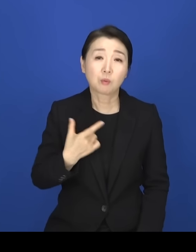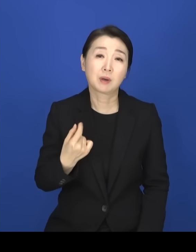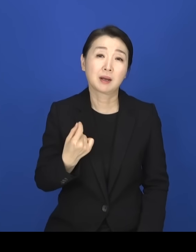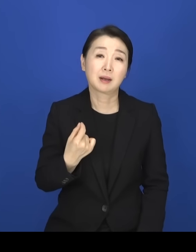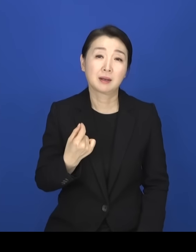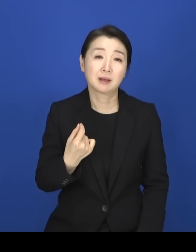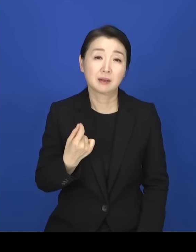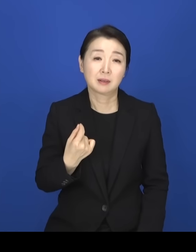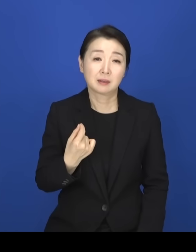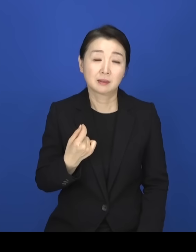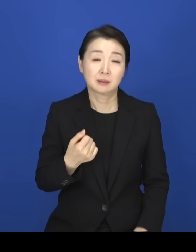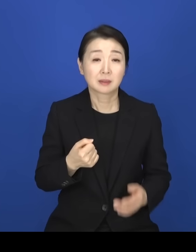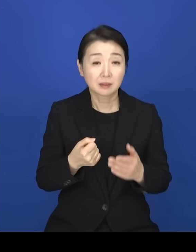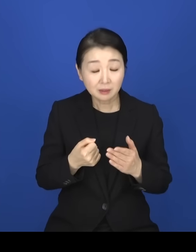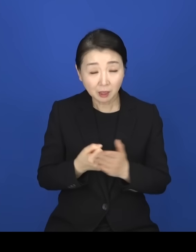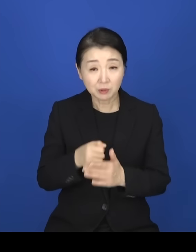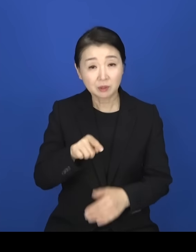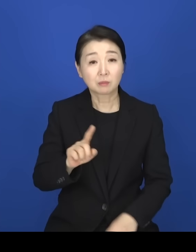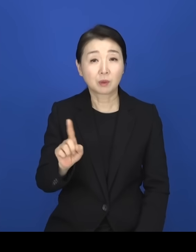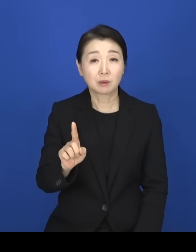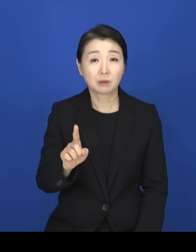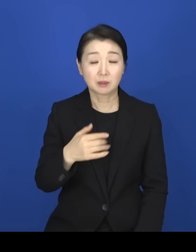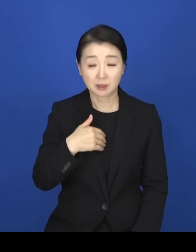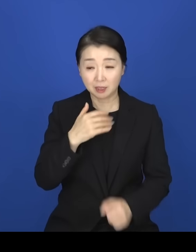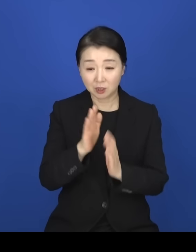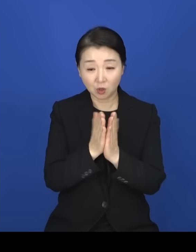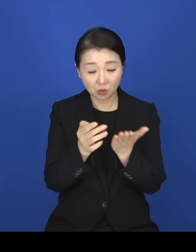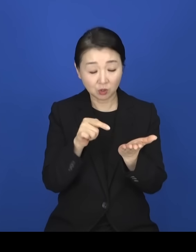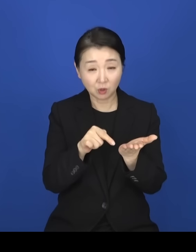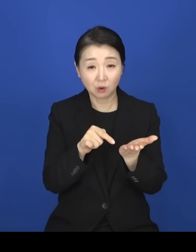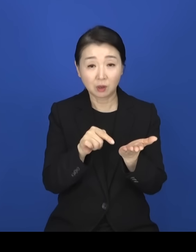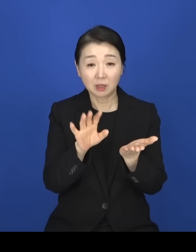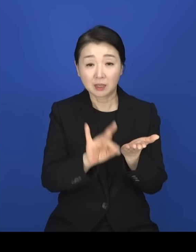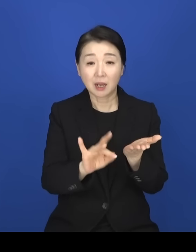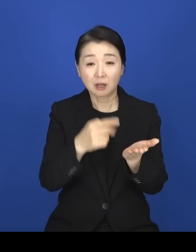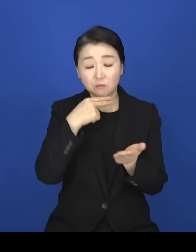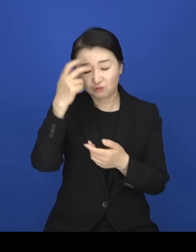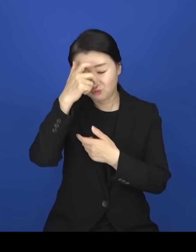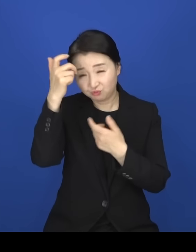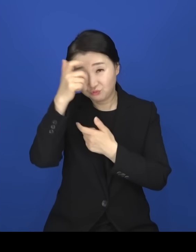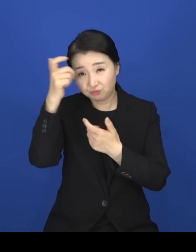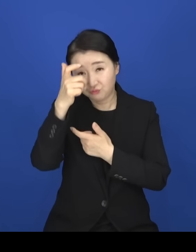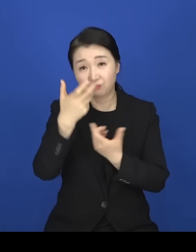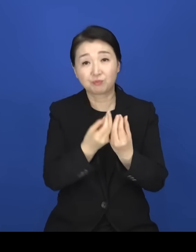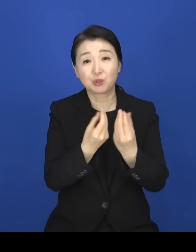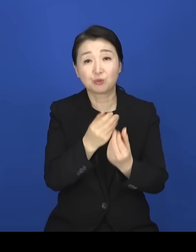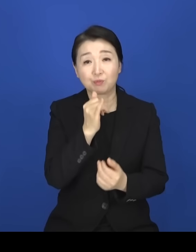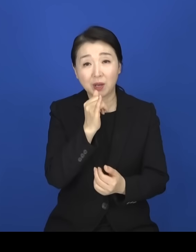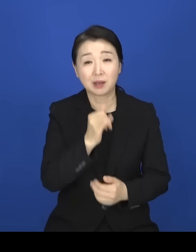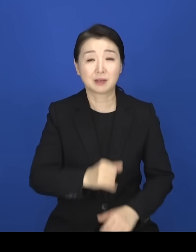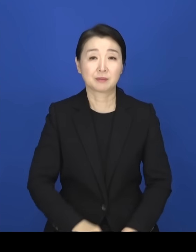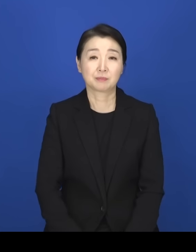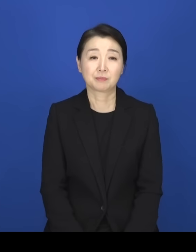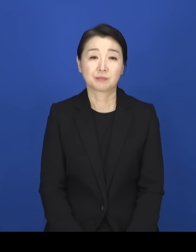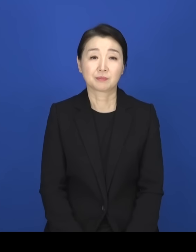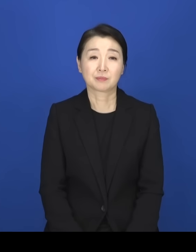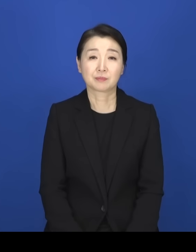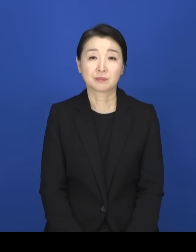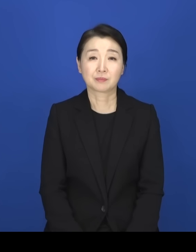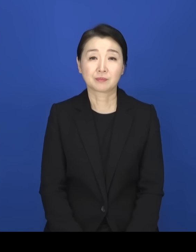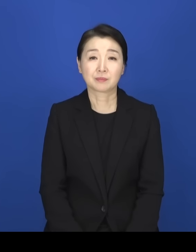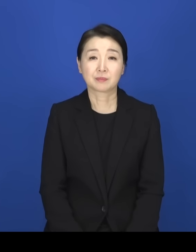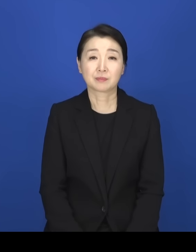보고 그래서 그런 부분에서는 제가 성경에서 가끔 술 취한 거에 비유할 때가 있잖아요. 그렇죠. 이